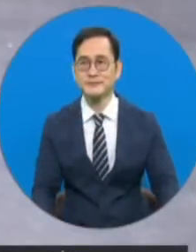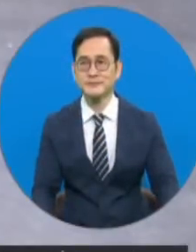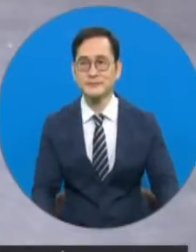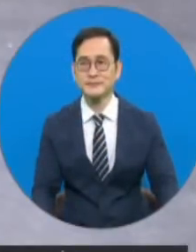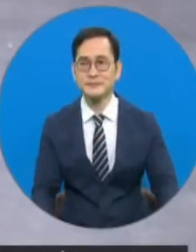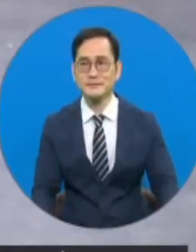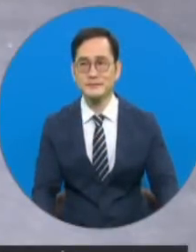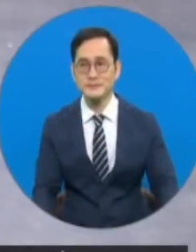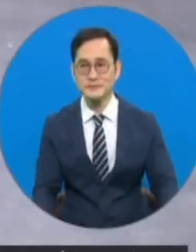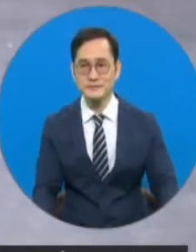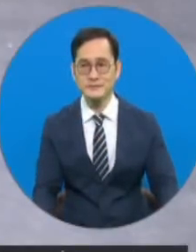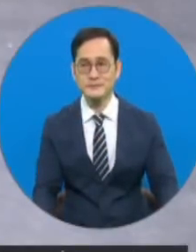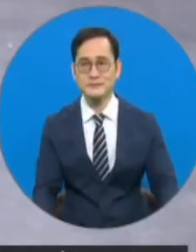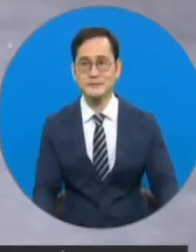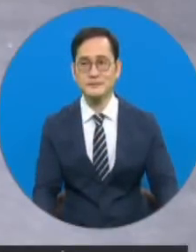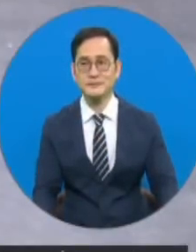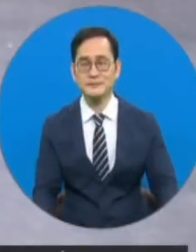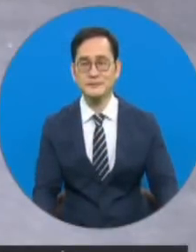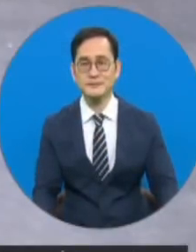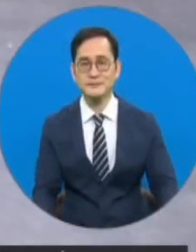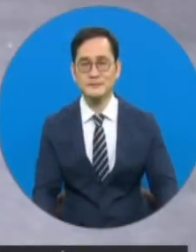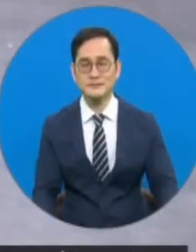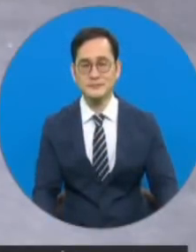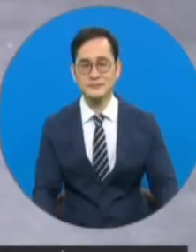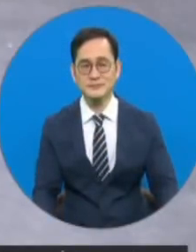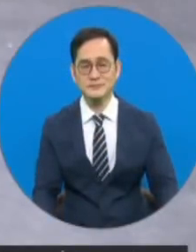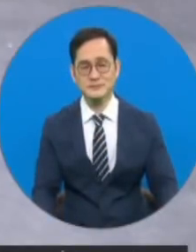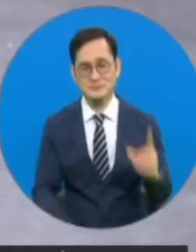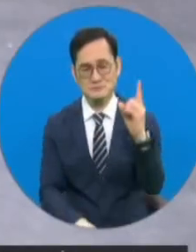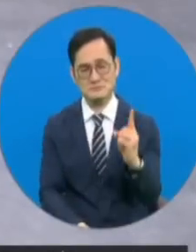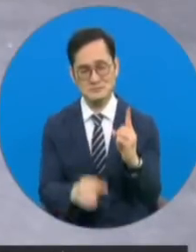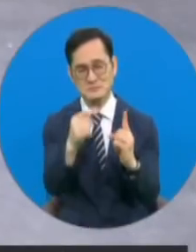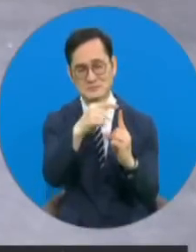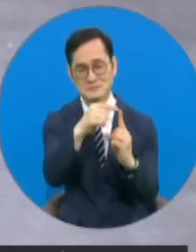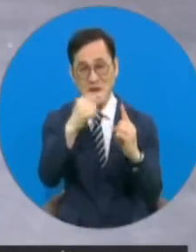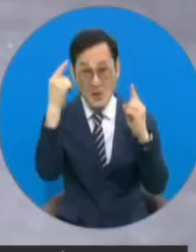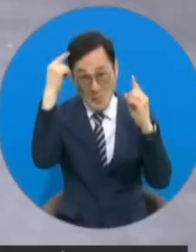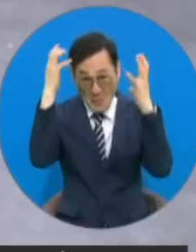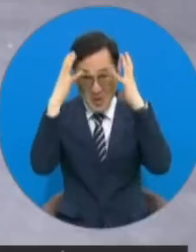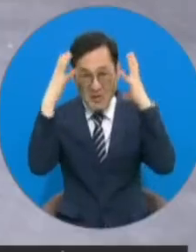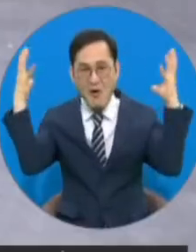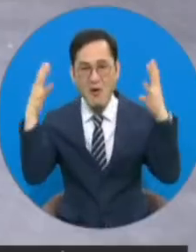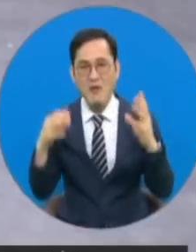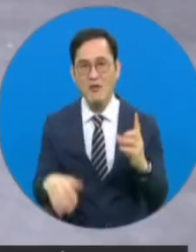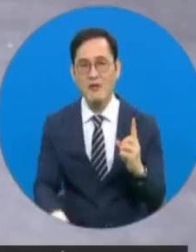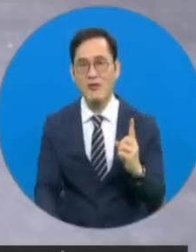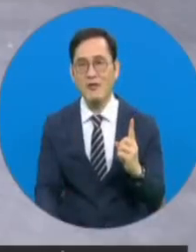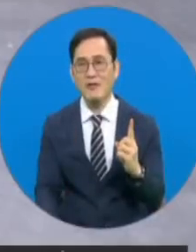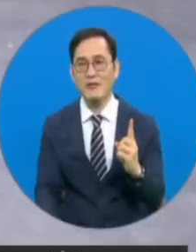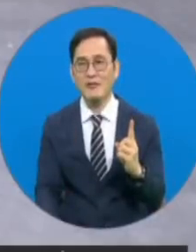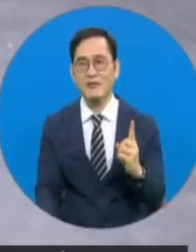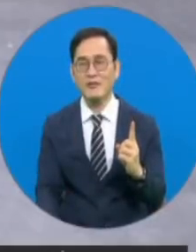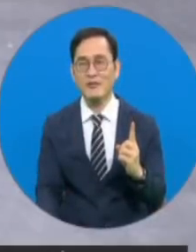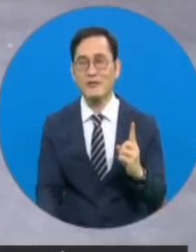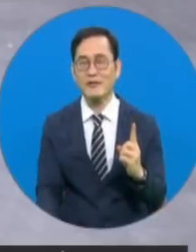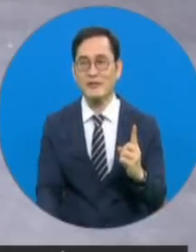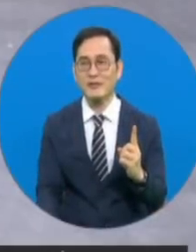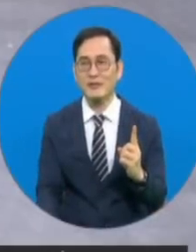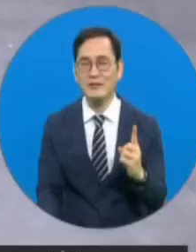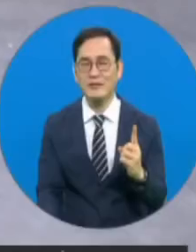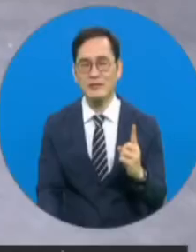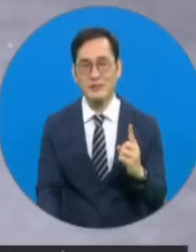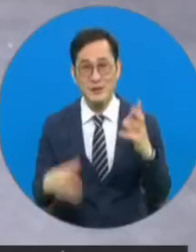사진에서 보이시는 가분수 탑재부를 키운 가분수 혹시 발사 실패와 머리가 큰 것과 연관은 있을까